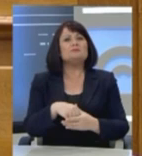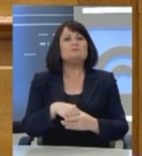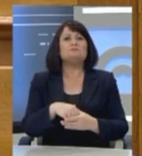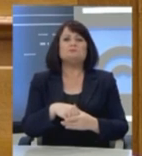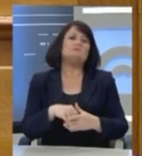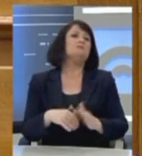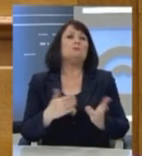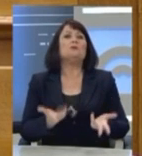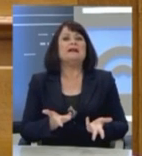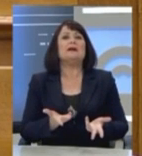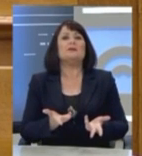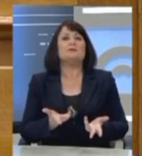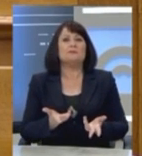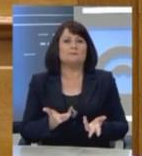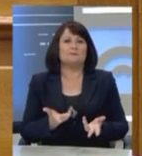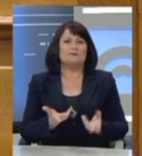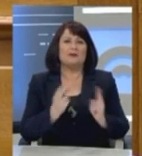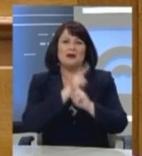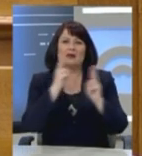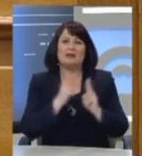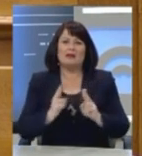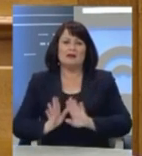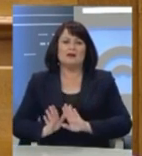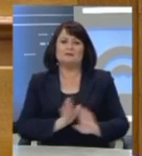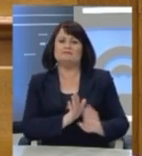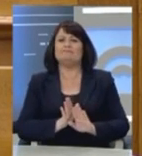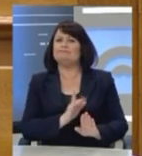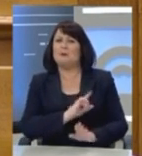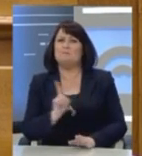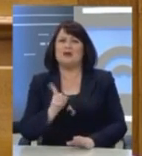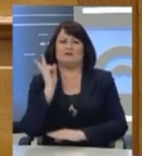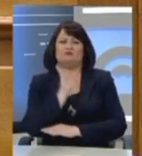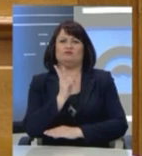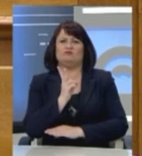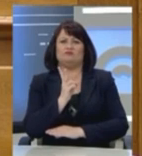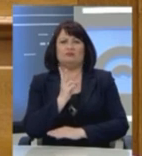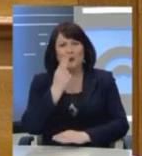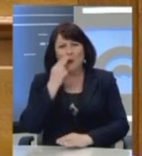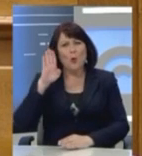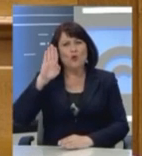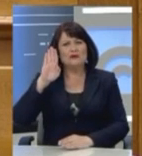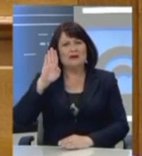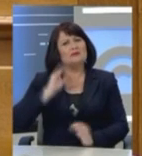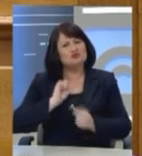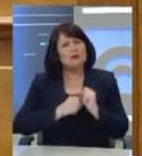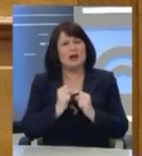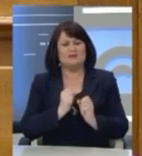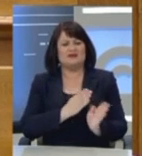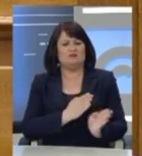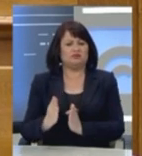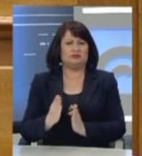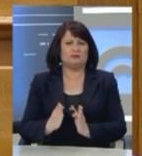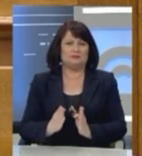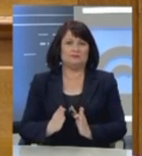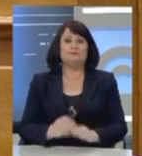για την καταγγελία και την διεθνή απομόνωση του καθεστώτος των συνταγματαρχών. Στο πλαίσιο